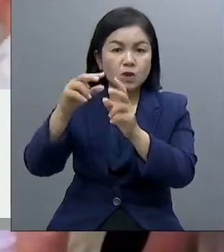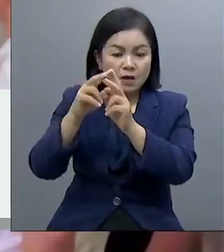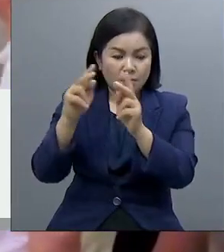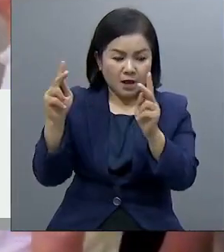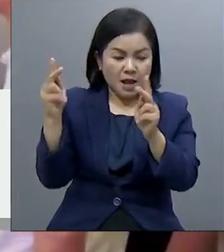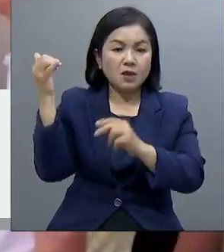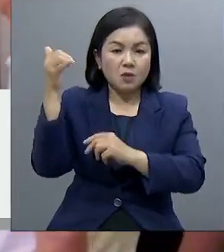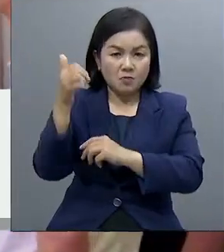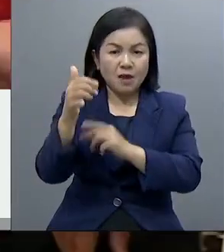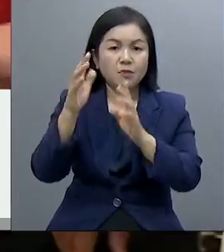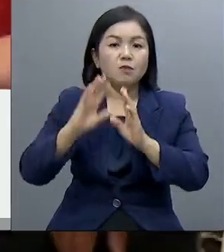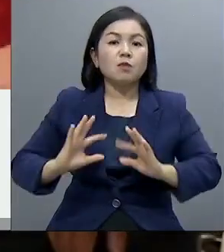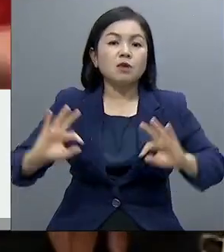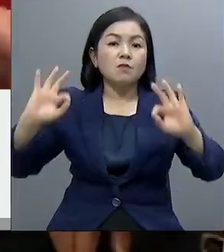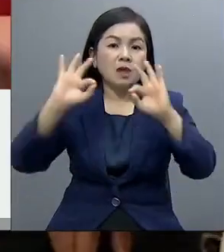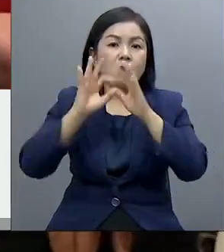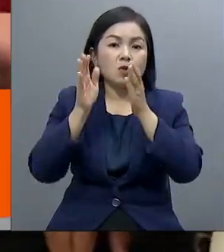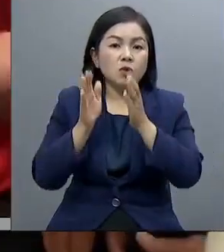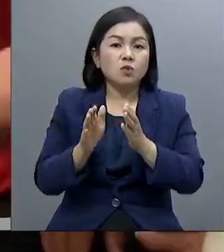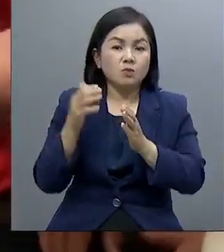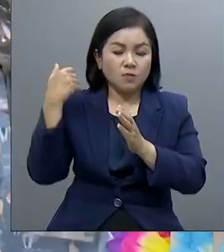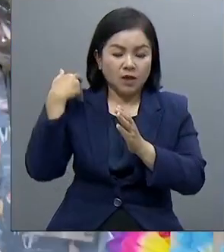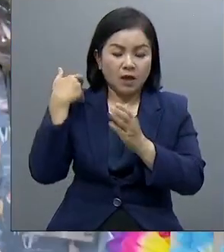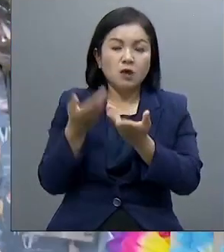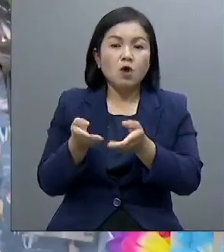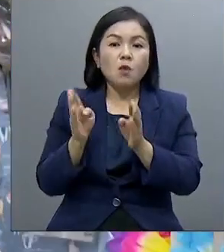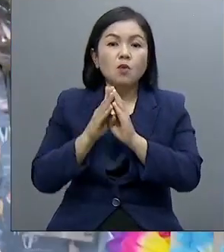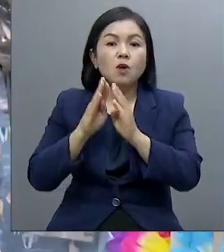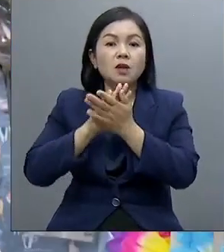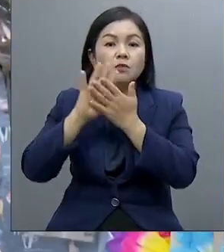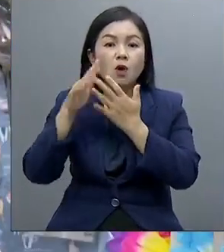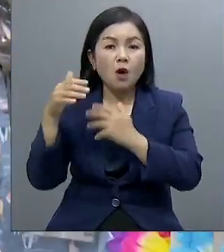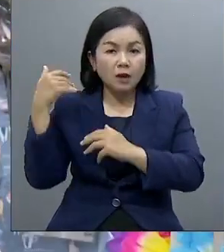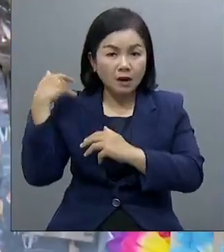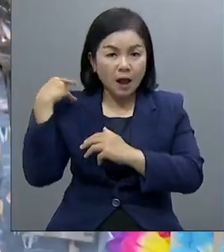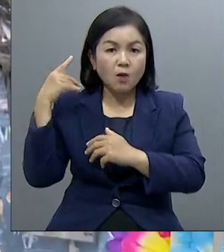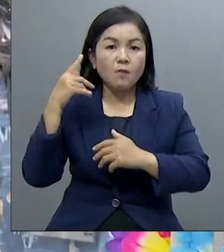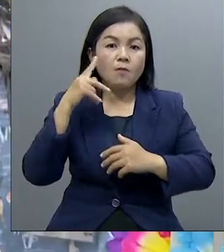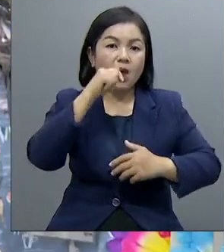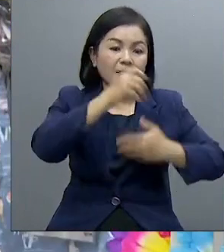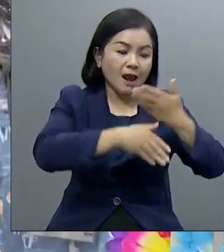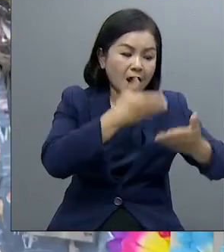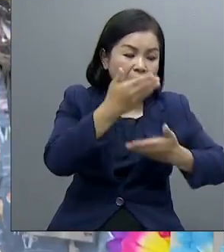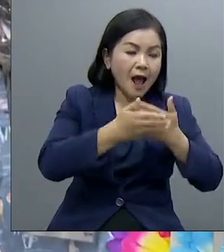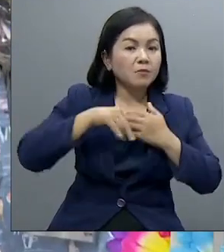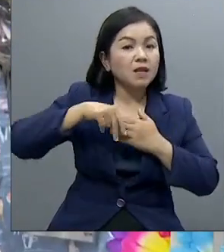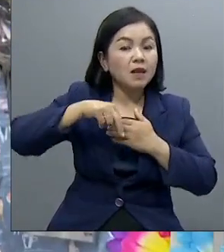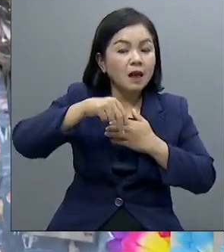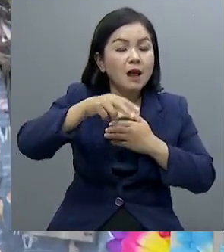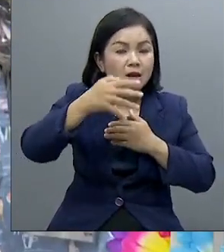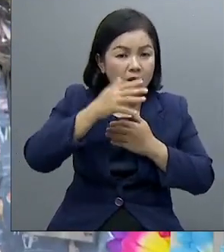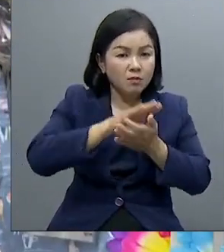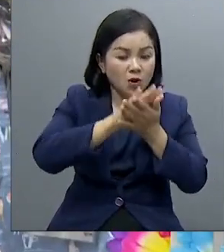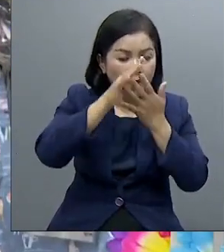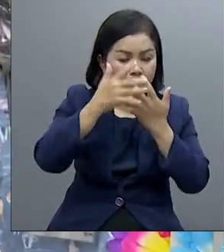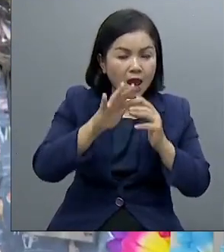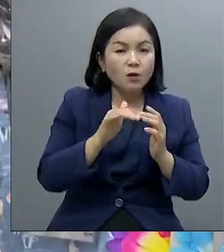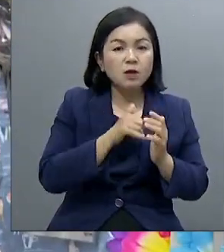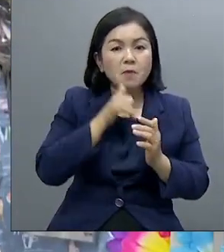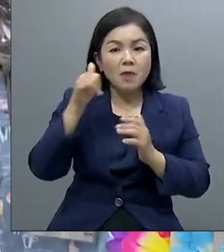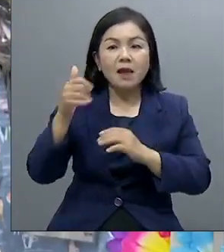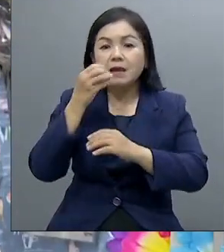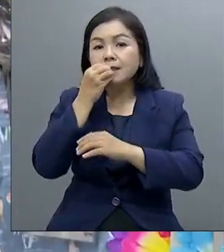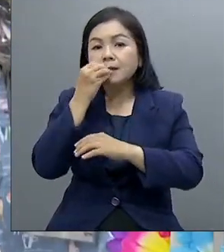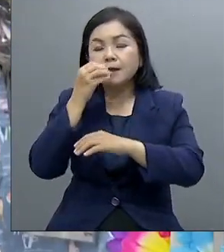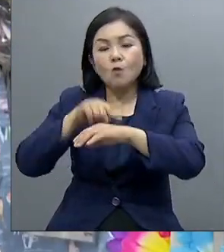ค่ะซึ่งขณะนี้นายทักษิณชินวัตรนะคะและครอบครัวเสร็จสิ้นภารกิจที่ตลาดวโรรสแห่งนี้แล้วนะคะและเดินทางไปรับประทานอาหารกลางวัน